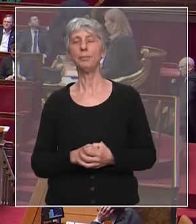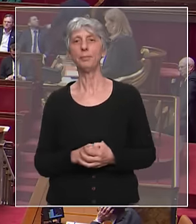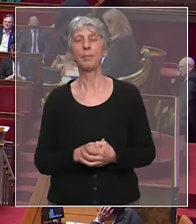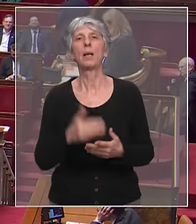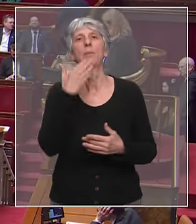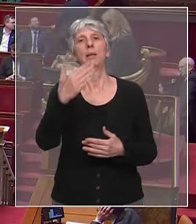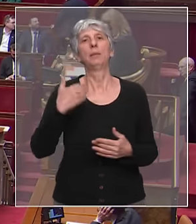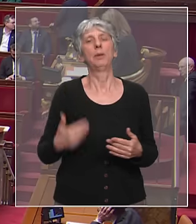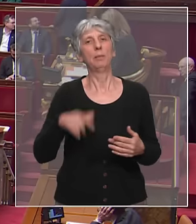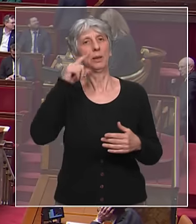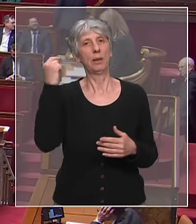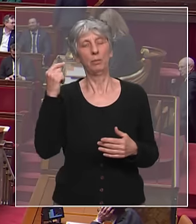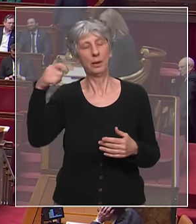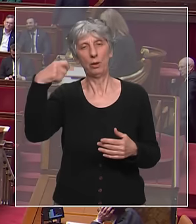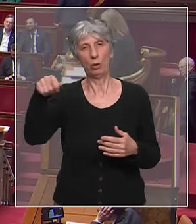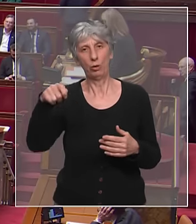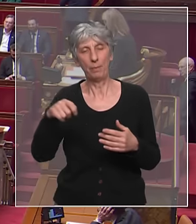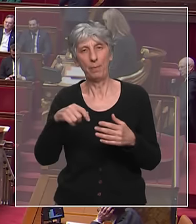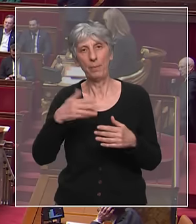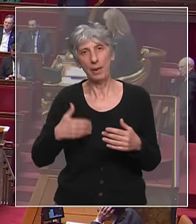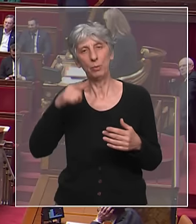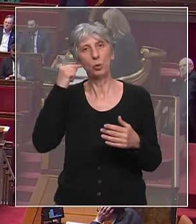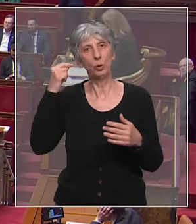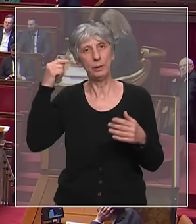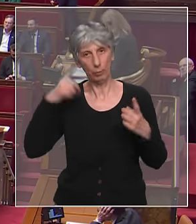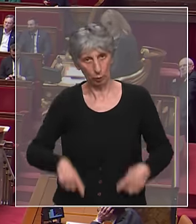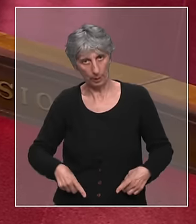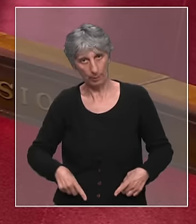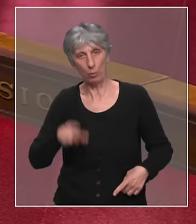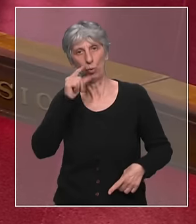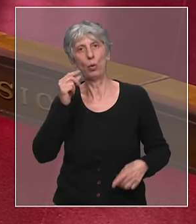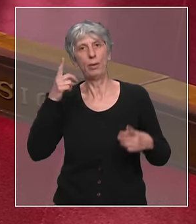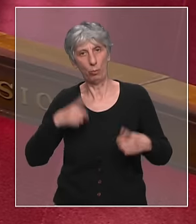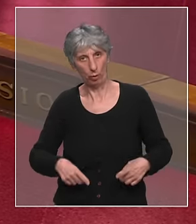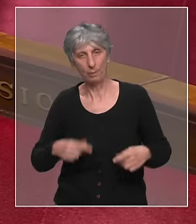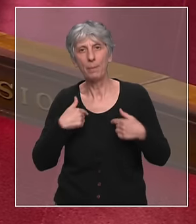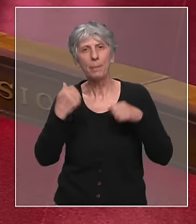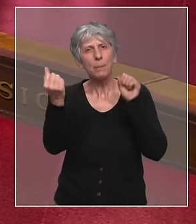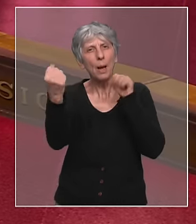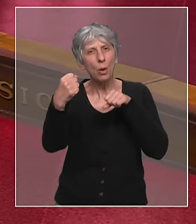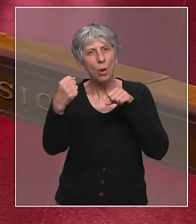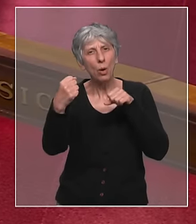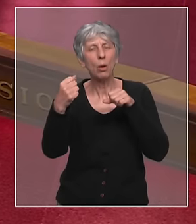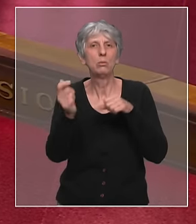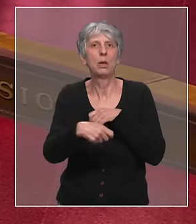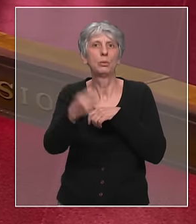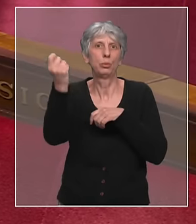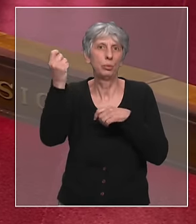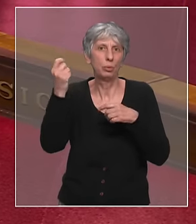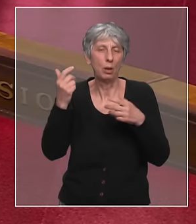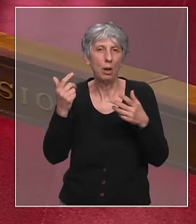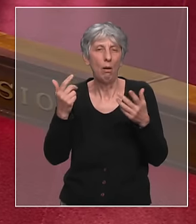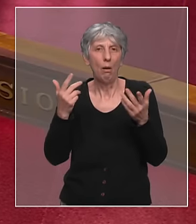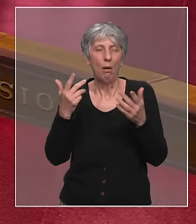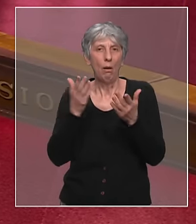Merci Madame la Présidente, Mesdames et Messieurs les députés, Monsieur le député Thierry Benoît. D'abord, je vous rejoins sur la nécessité, évidemment, de